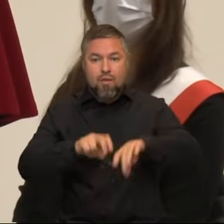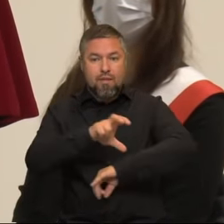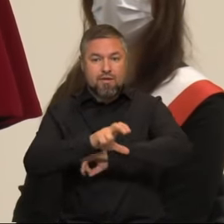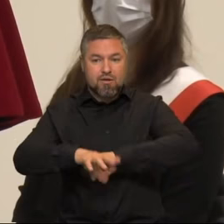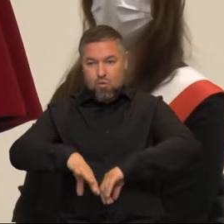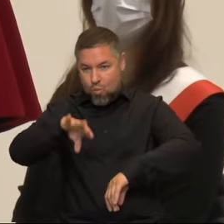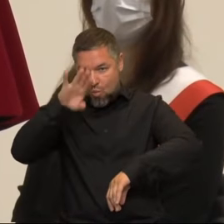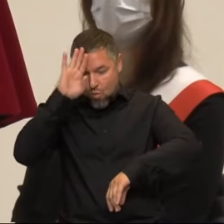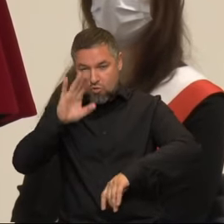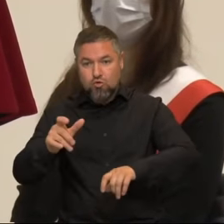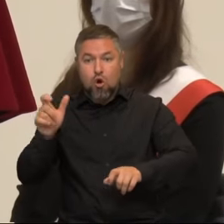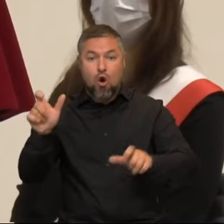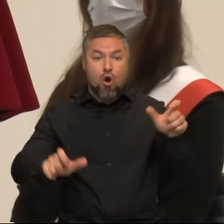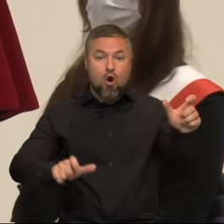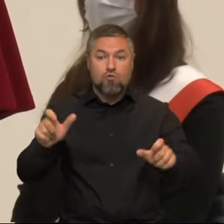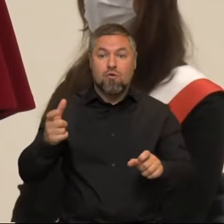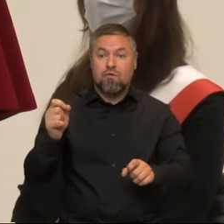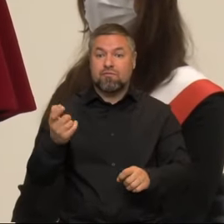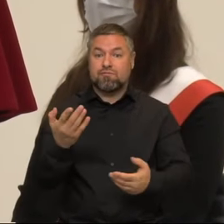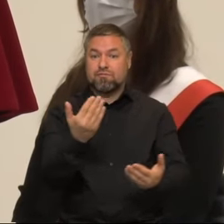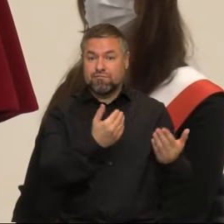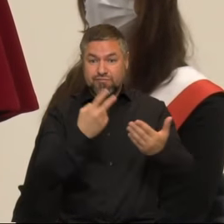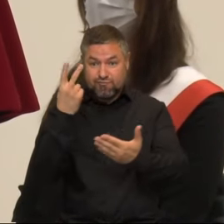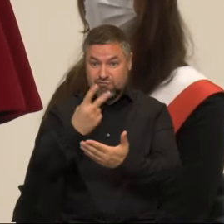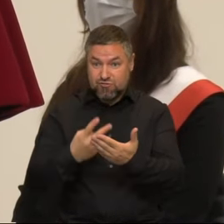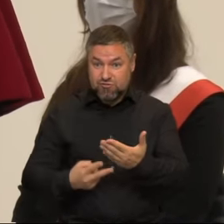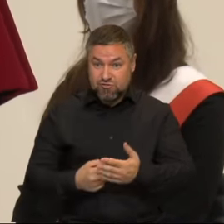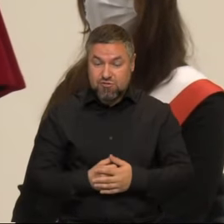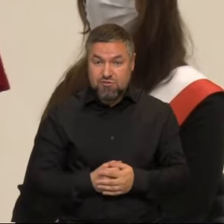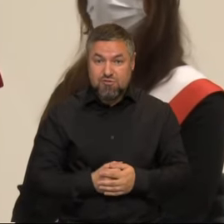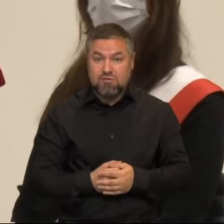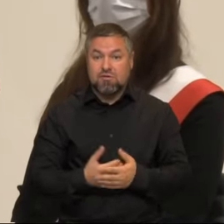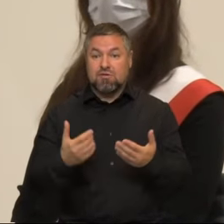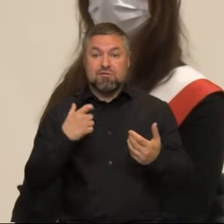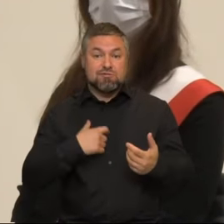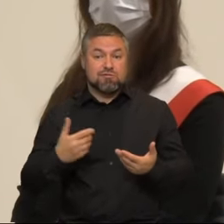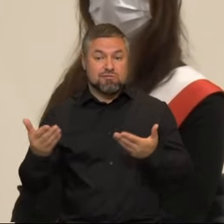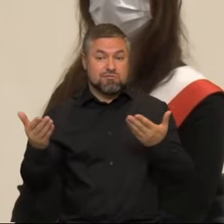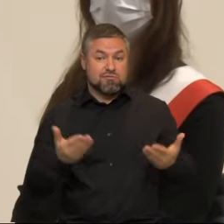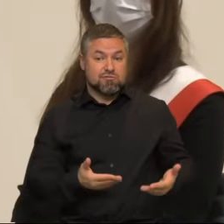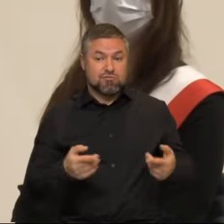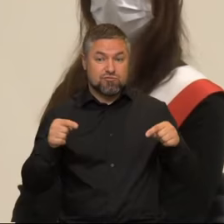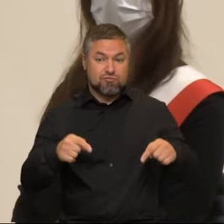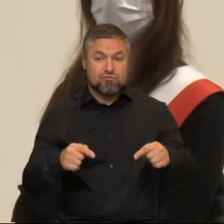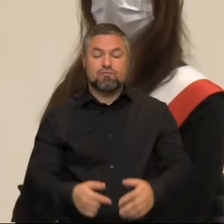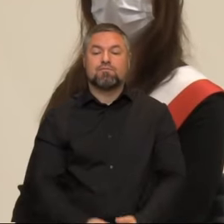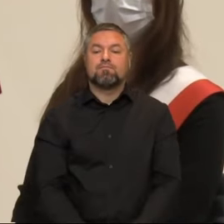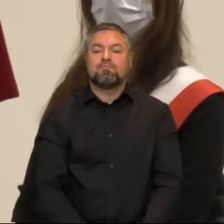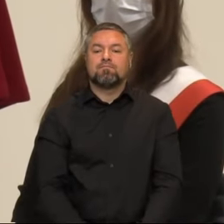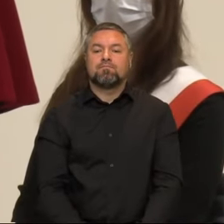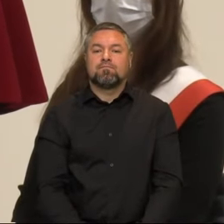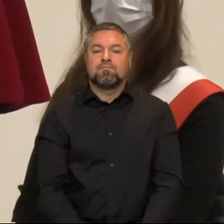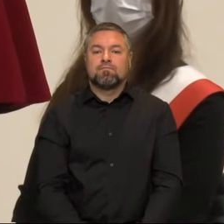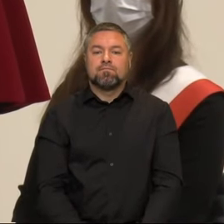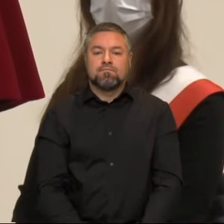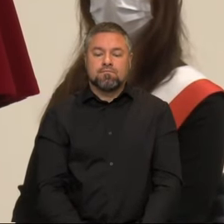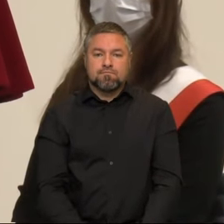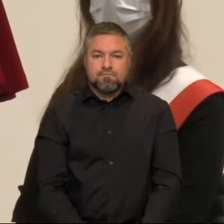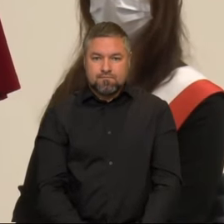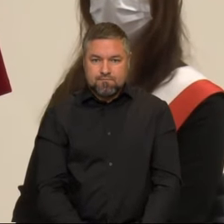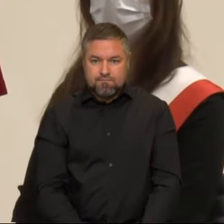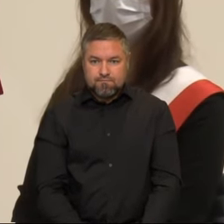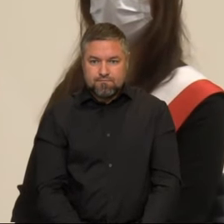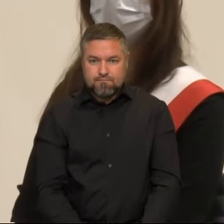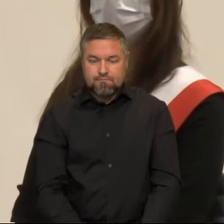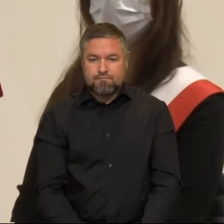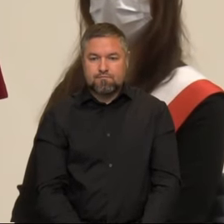Łódzkiej. Osoby, które za chwilę zostaną wyczytane, serdecznie zapraszam przed podium. A są to